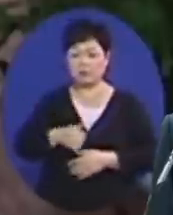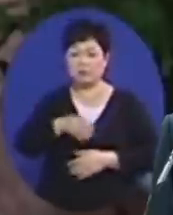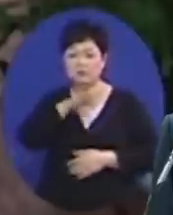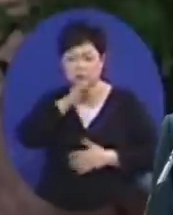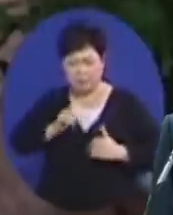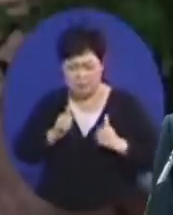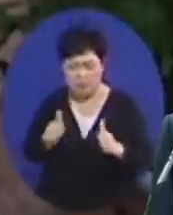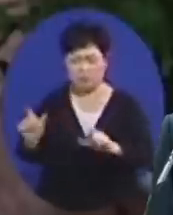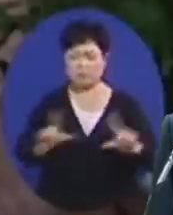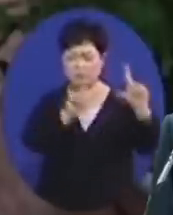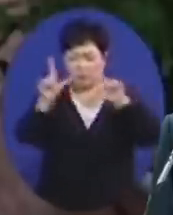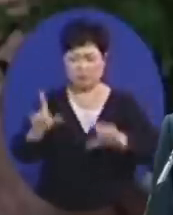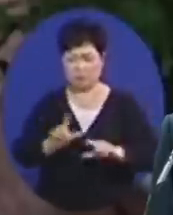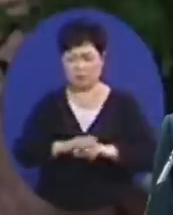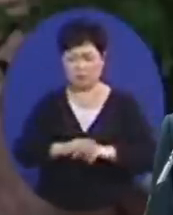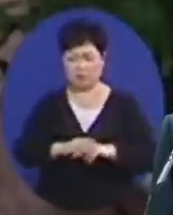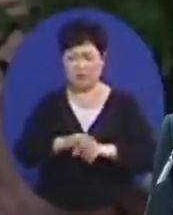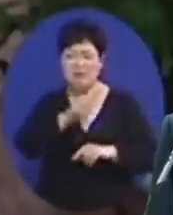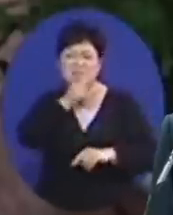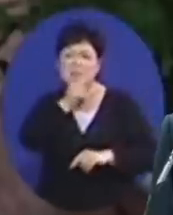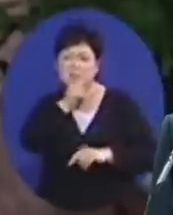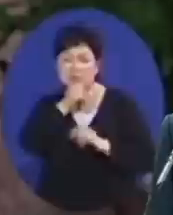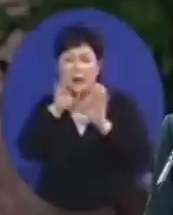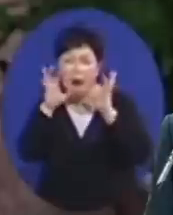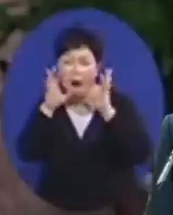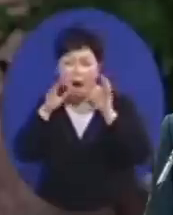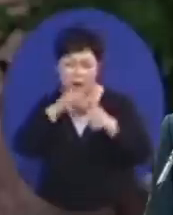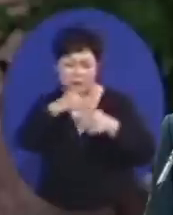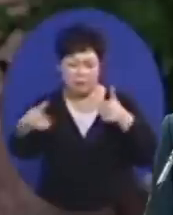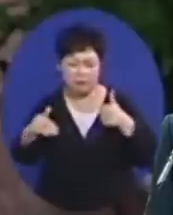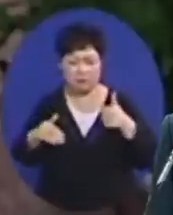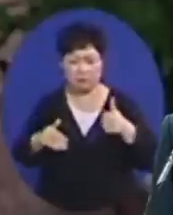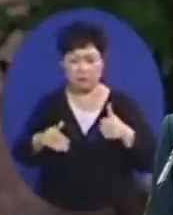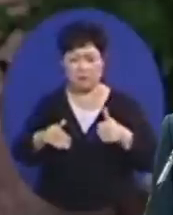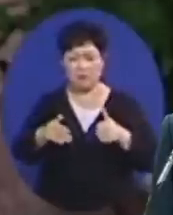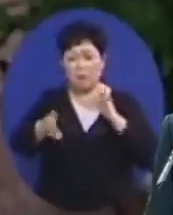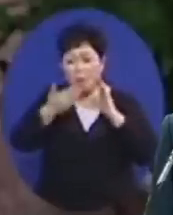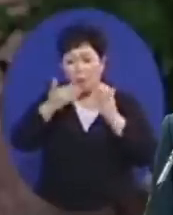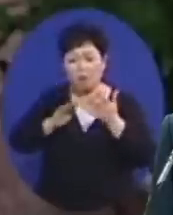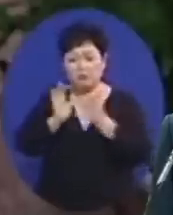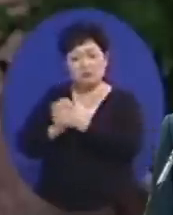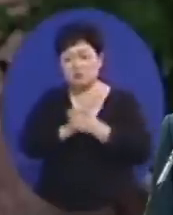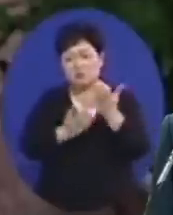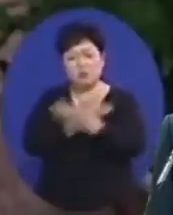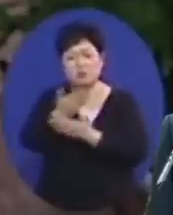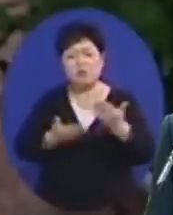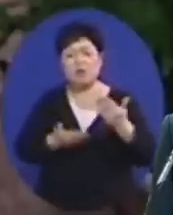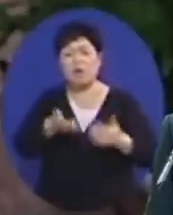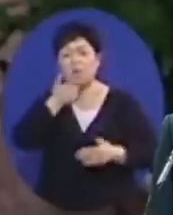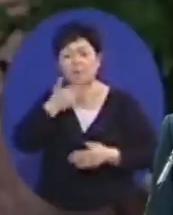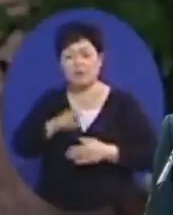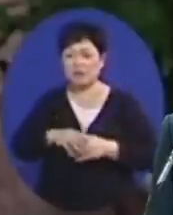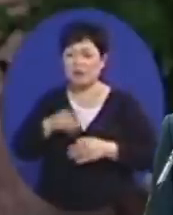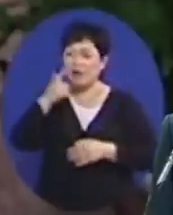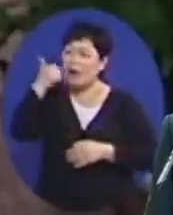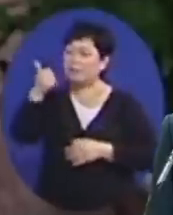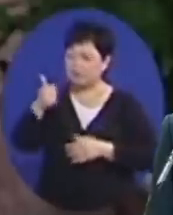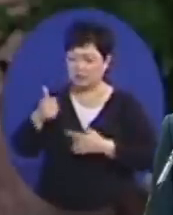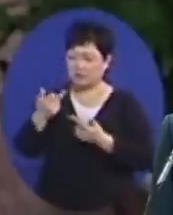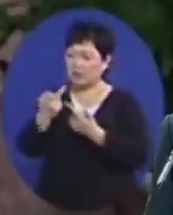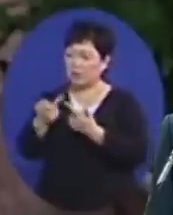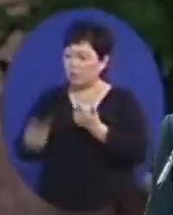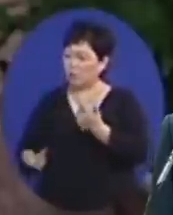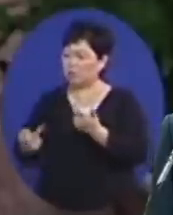성실하게 살아왔는데 염소 새끼 한 마리도 주워서 내 친구하고 먹고 놀라고 말하지 않았는데 동생이 창기와 아버지 재산을 다 먹고